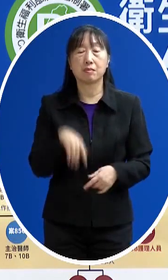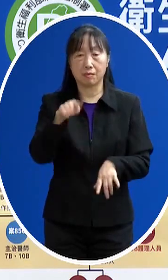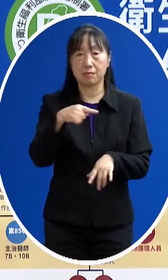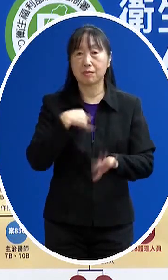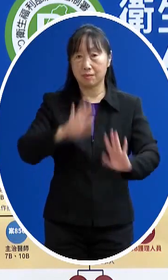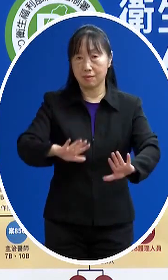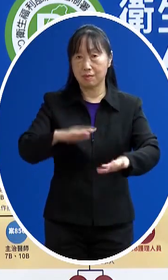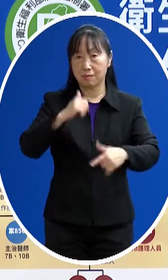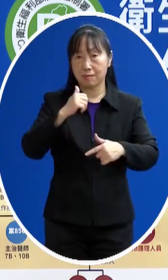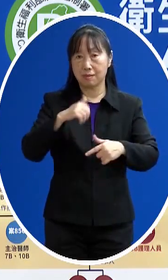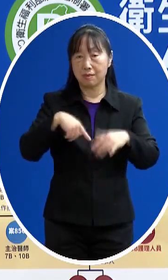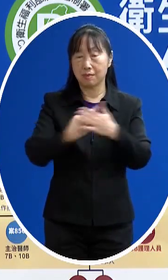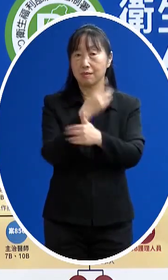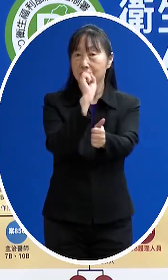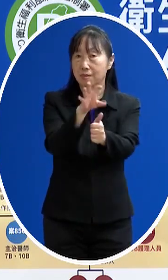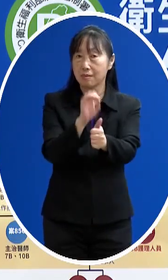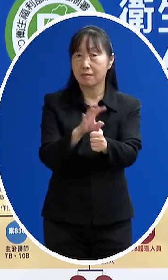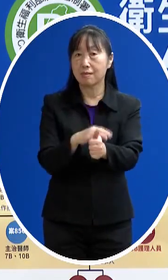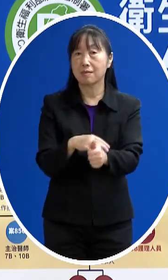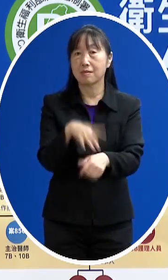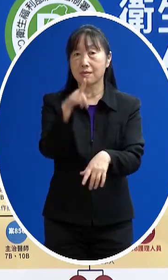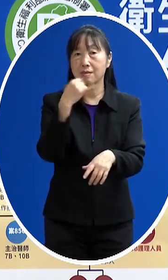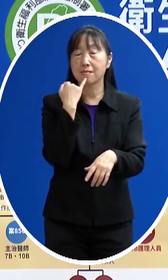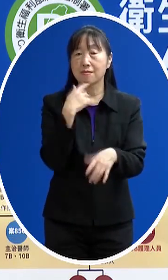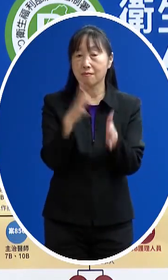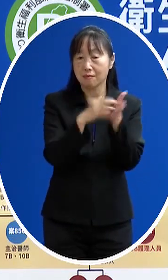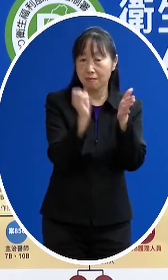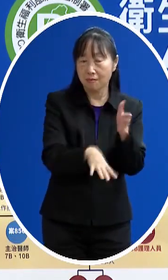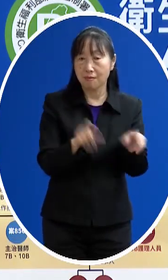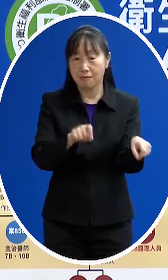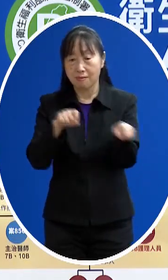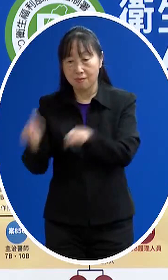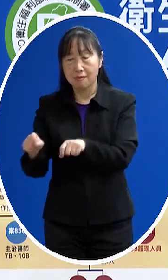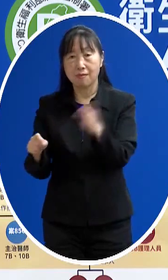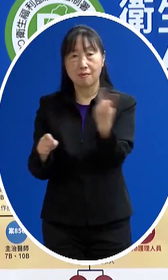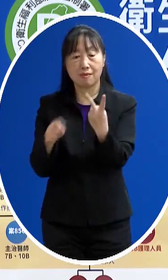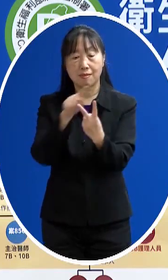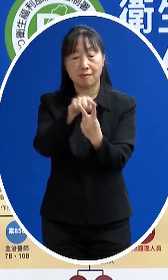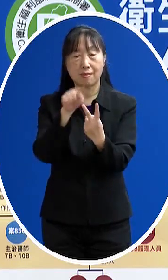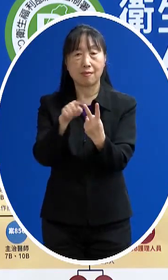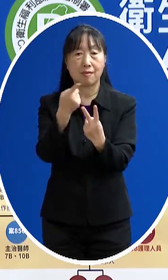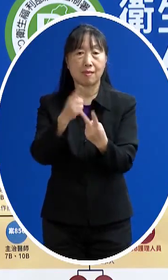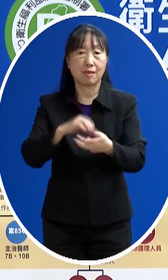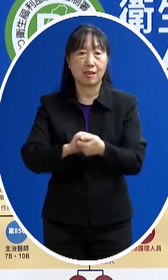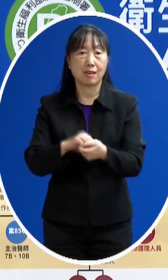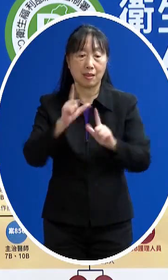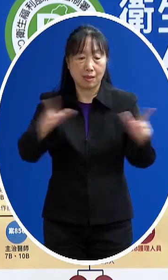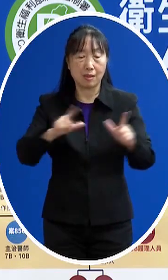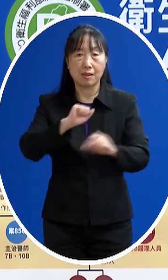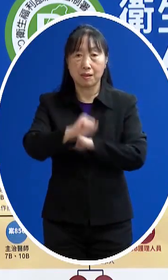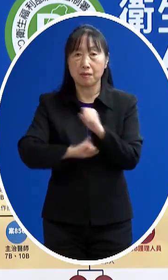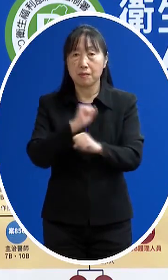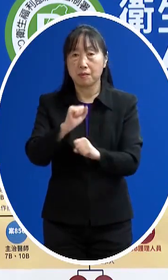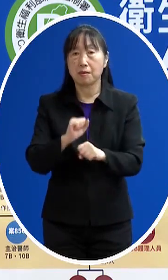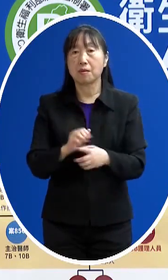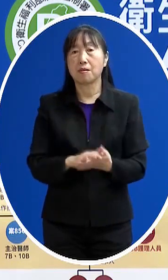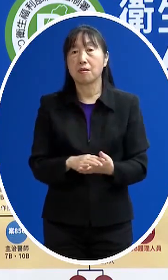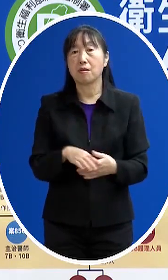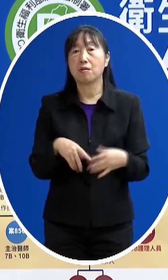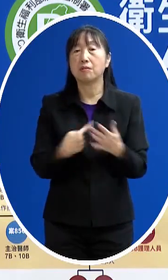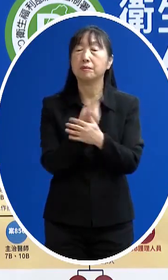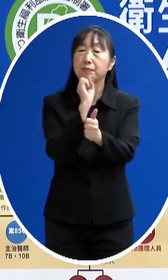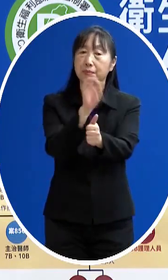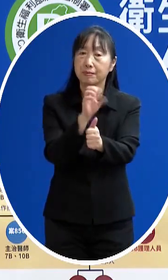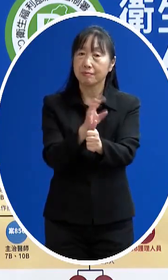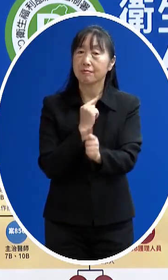是建议，要来延迟或取消或延迟，相关大型的活动，所以我们特别